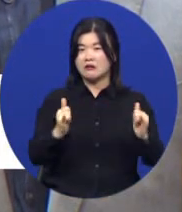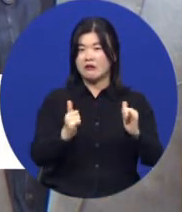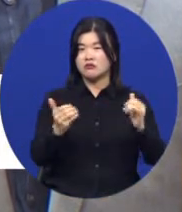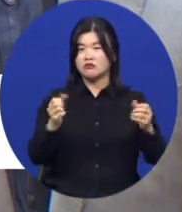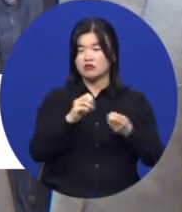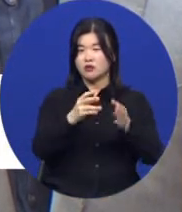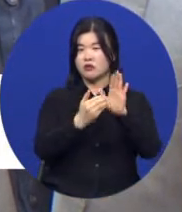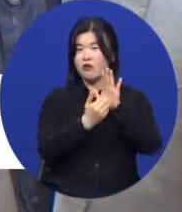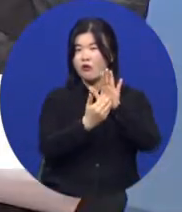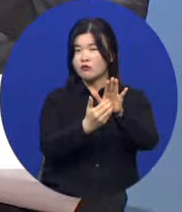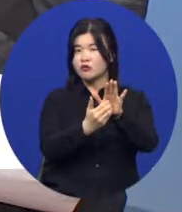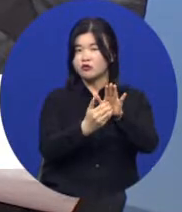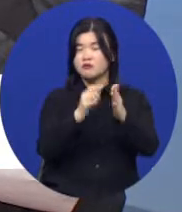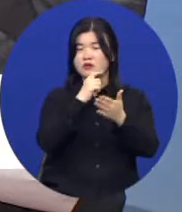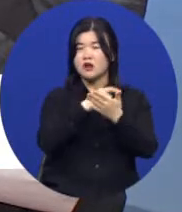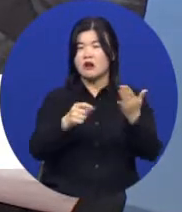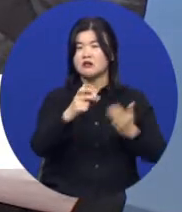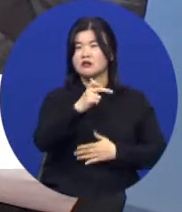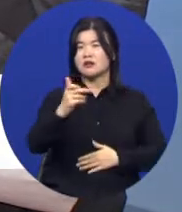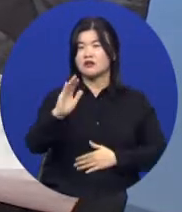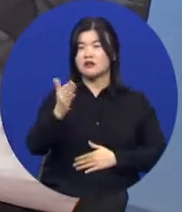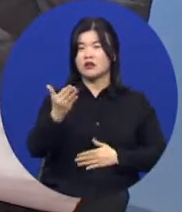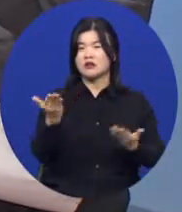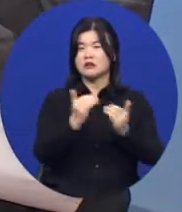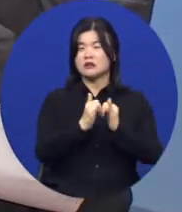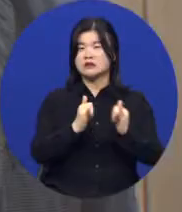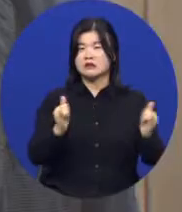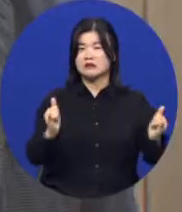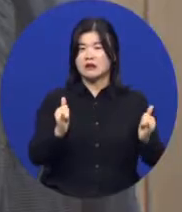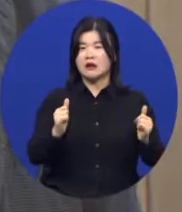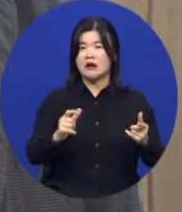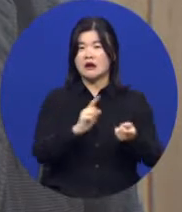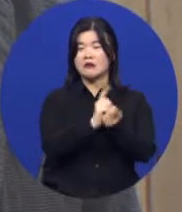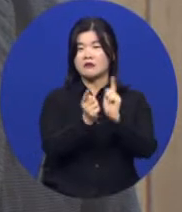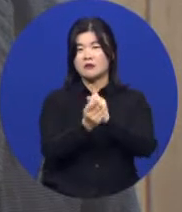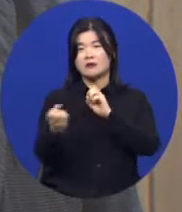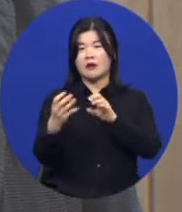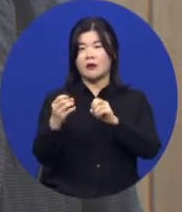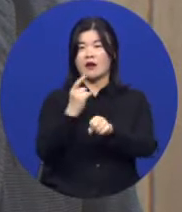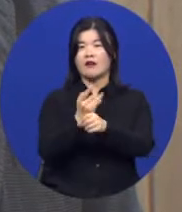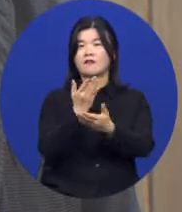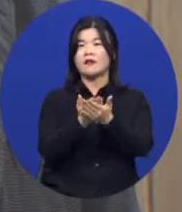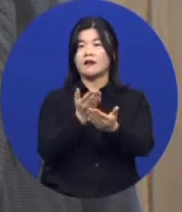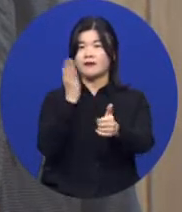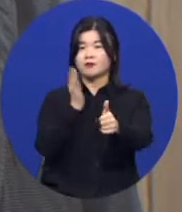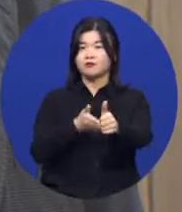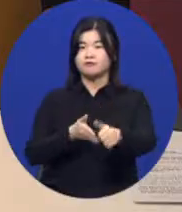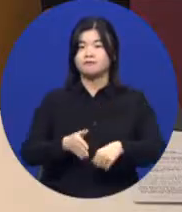거부로 막대한 손실을 입고 있다며 레미콘 운송노조가 상생의 대화에 나서달라고 요구했습니다.